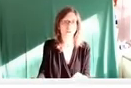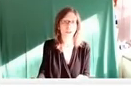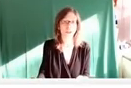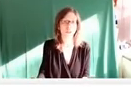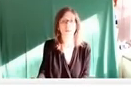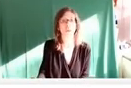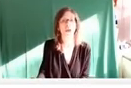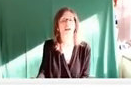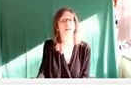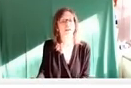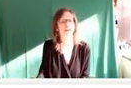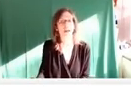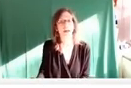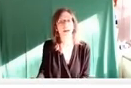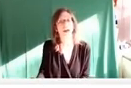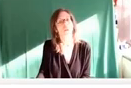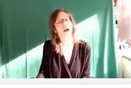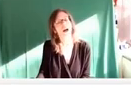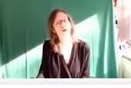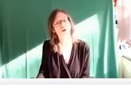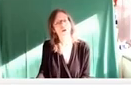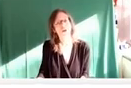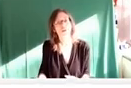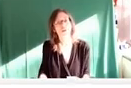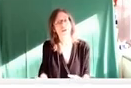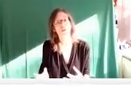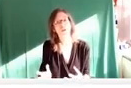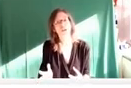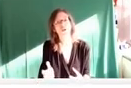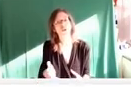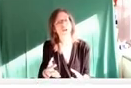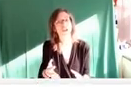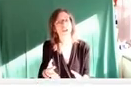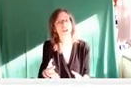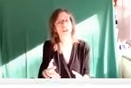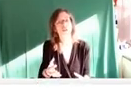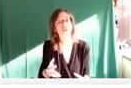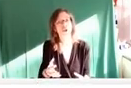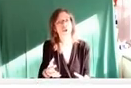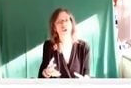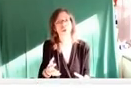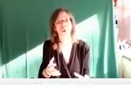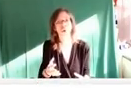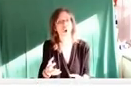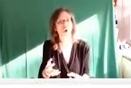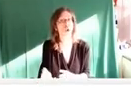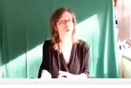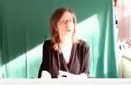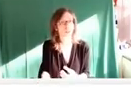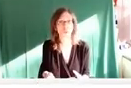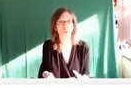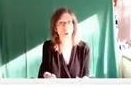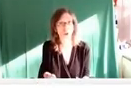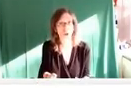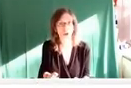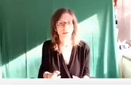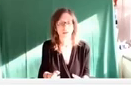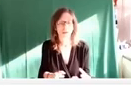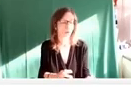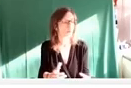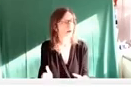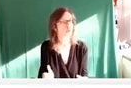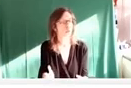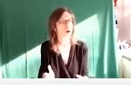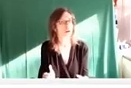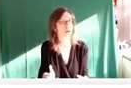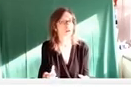vraiment le minimum nécessaire. Mais encore là, c'est pas une question que des résultats sont reproductibles ou pas. C'est